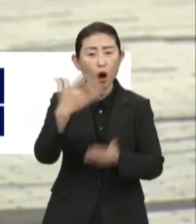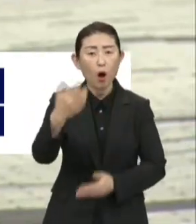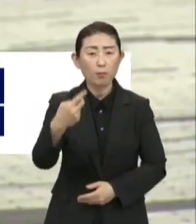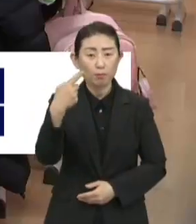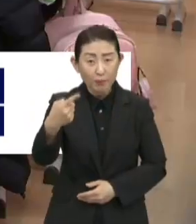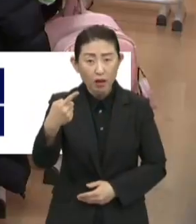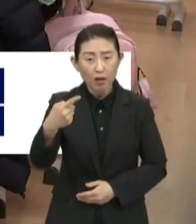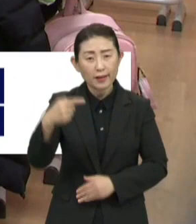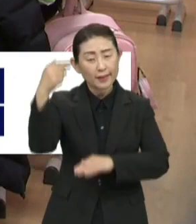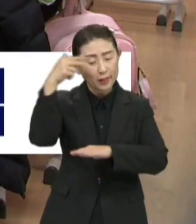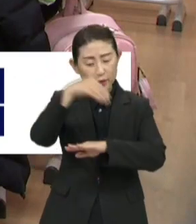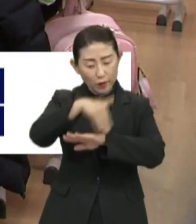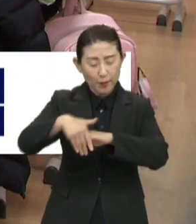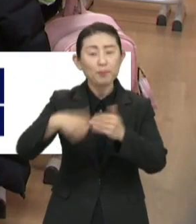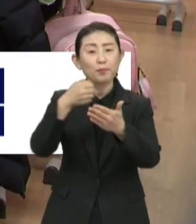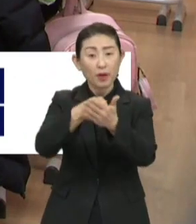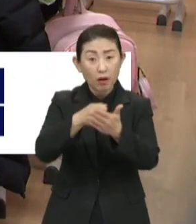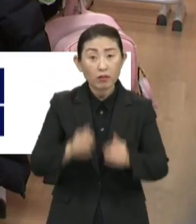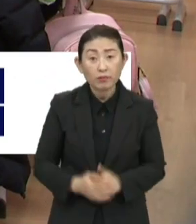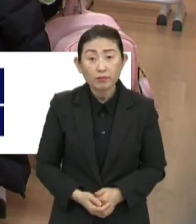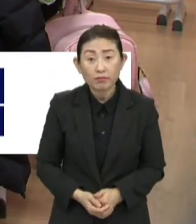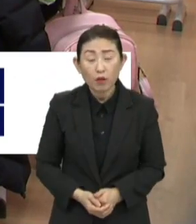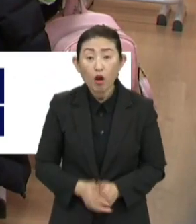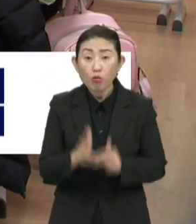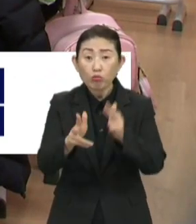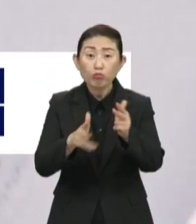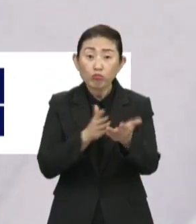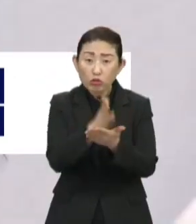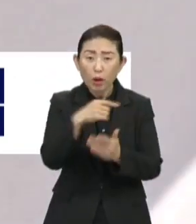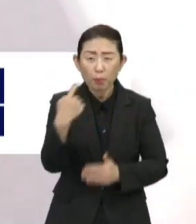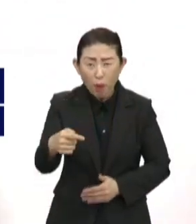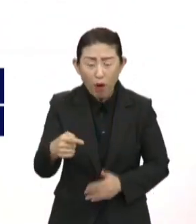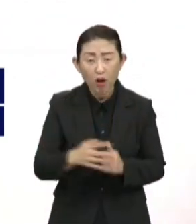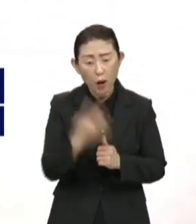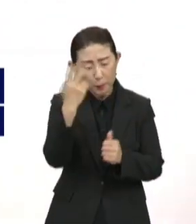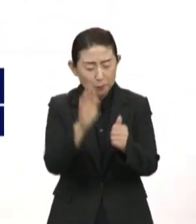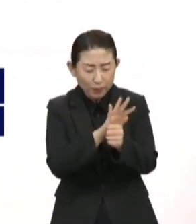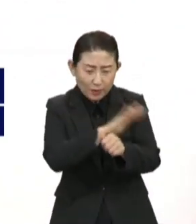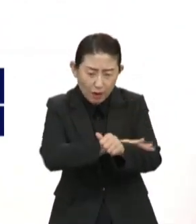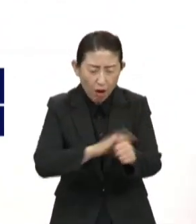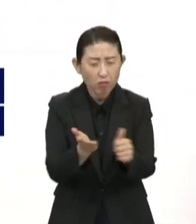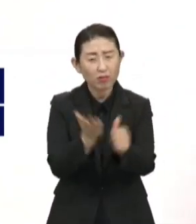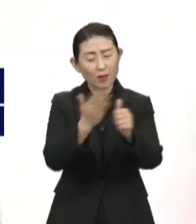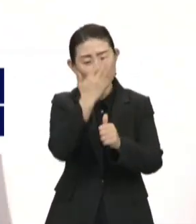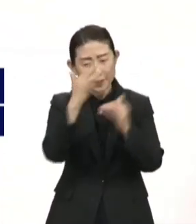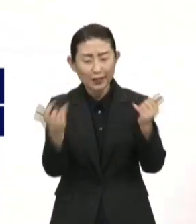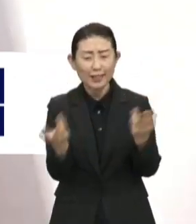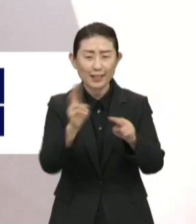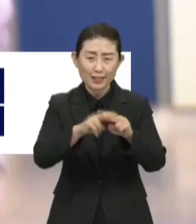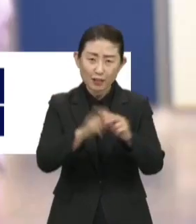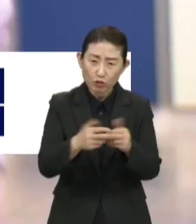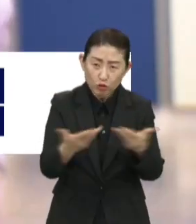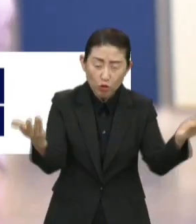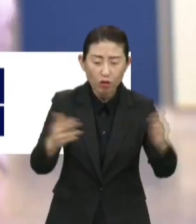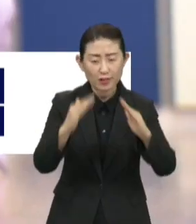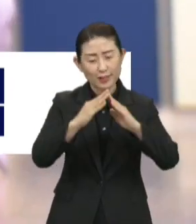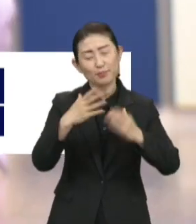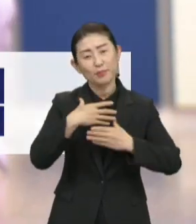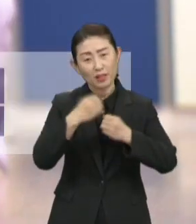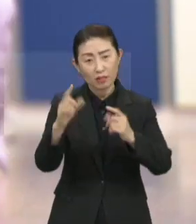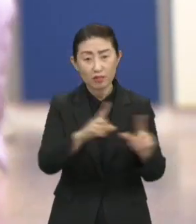시행 계획을 확정했습니다 시행 계획 5대 분야는 촘촘함 돌봄과 양육 청년 일자리 창출 및 주거